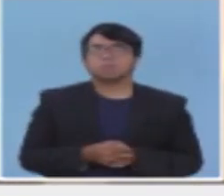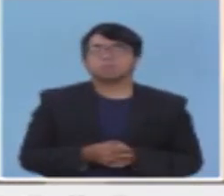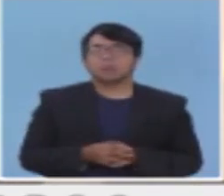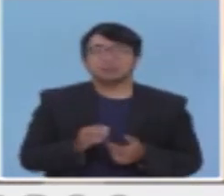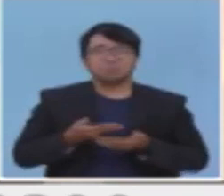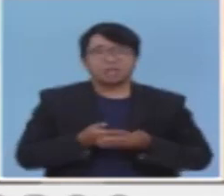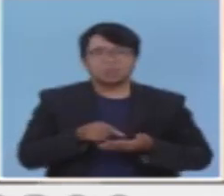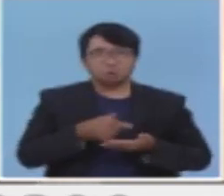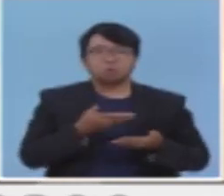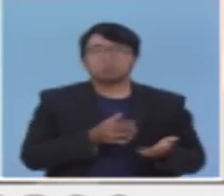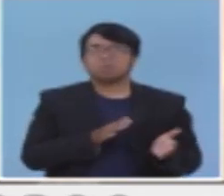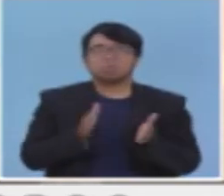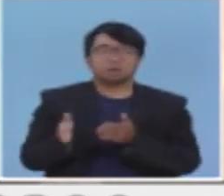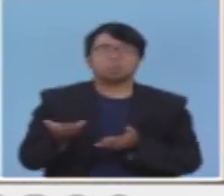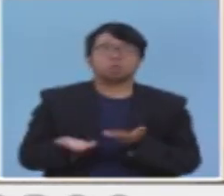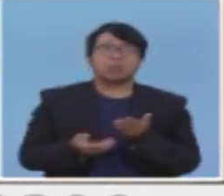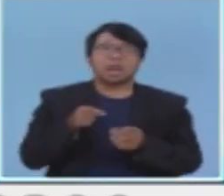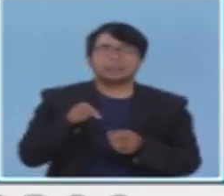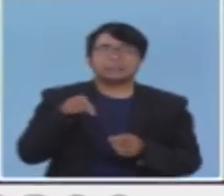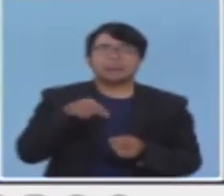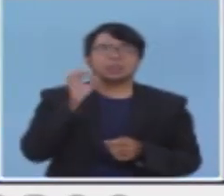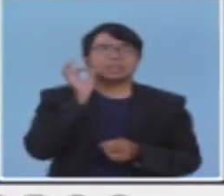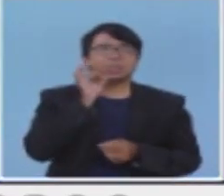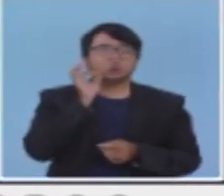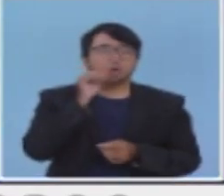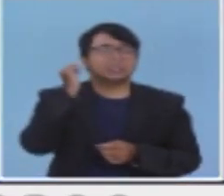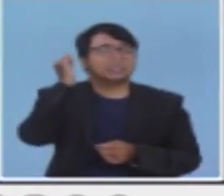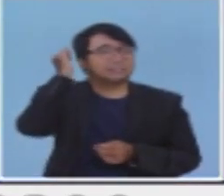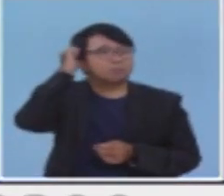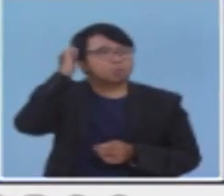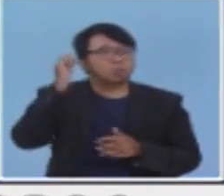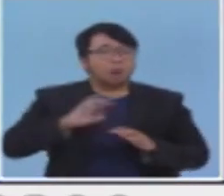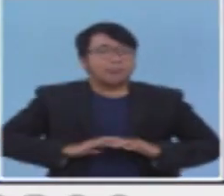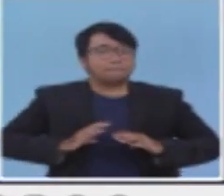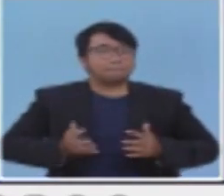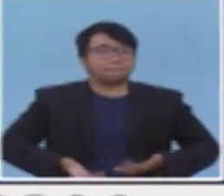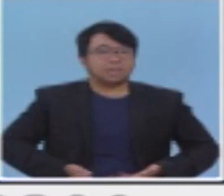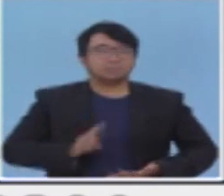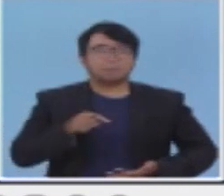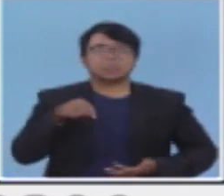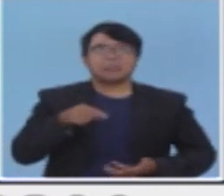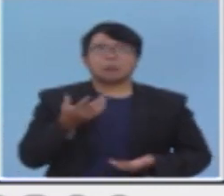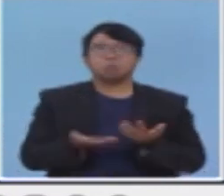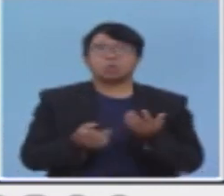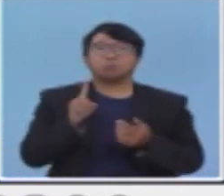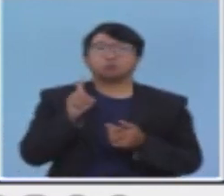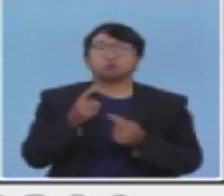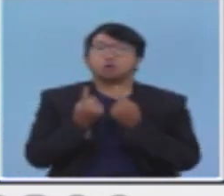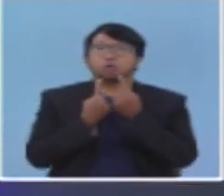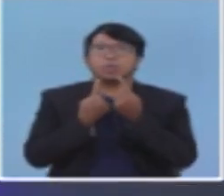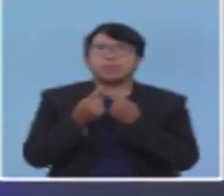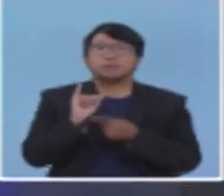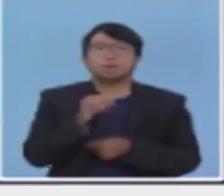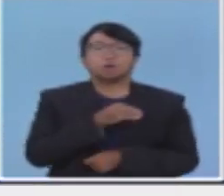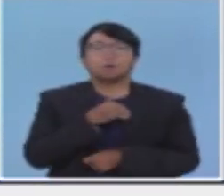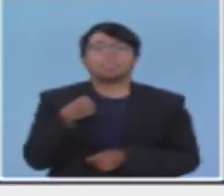kekhawatiran adalah ibu hamil. Ibu hamil kan juga saat ini harus berkonsultasi ke dokter. Saat ini seperti apa